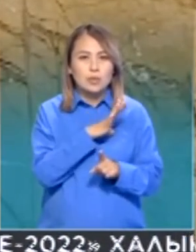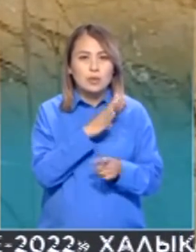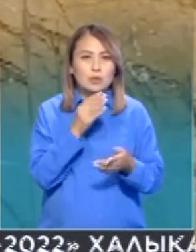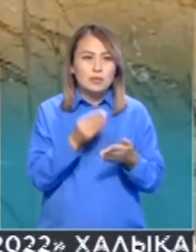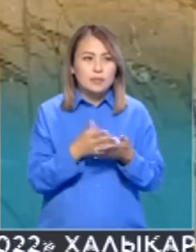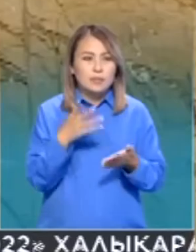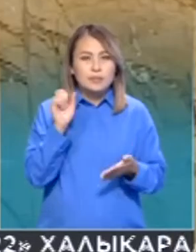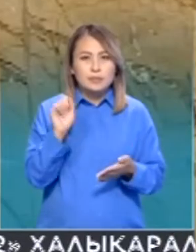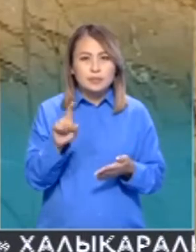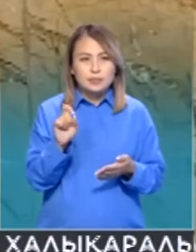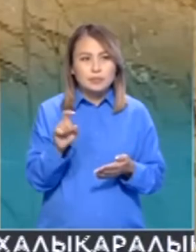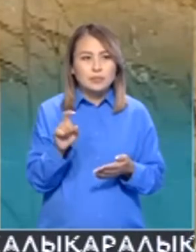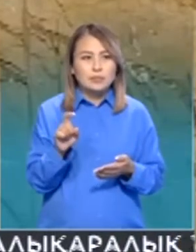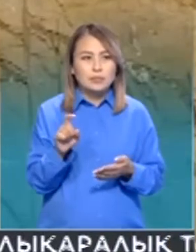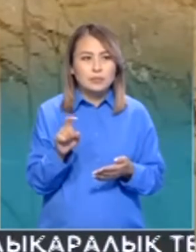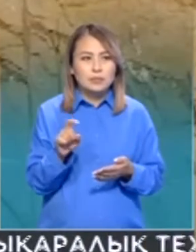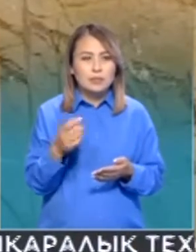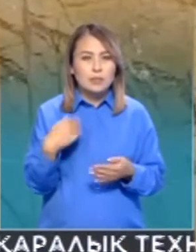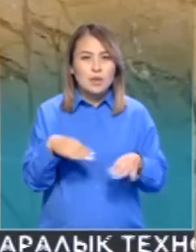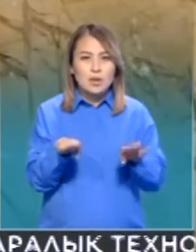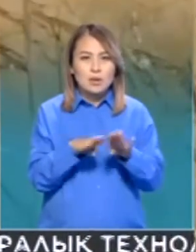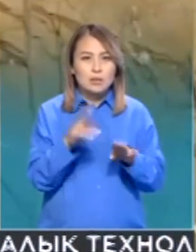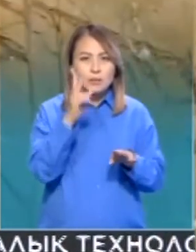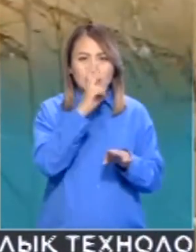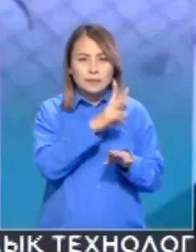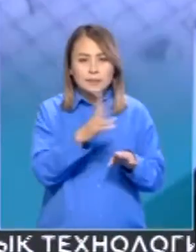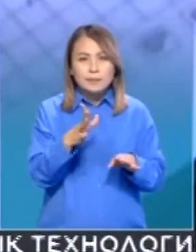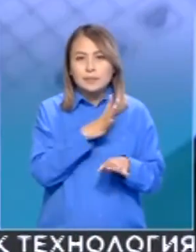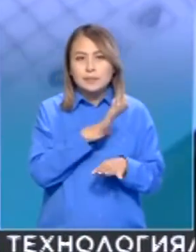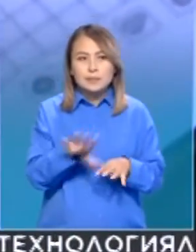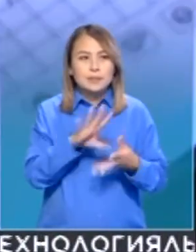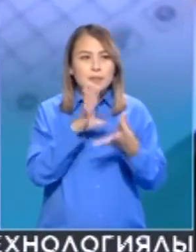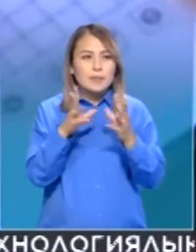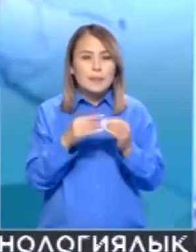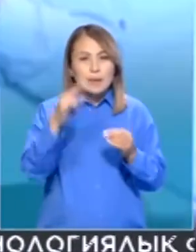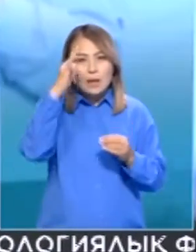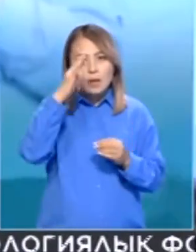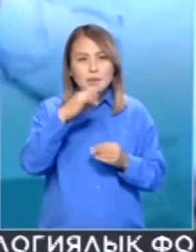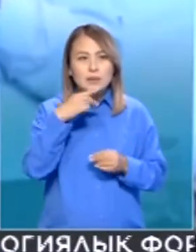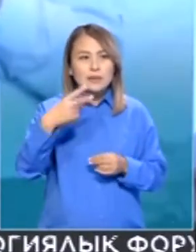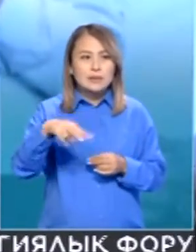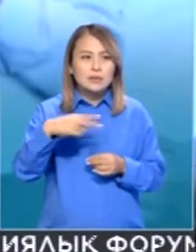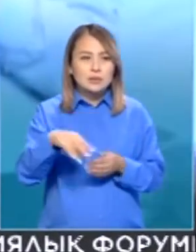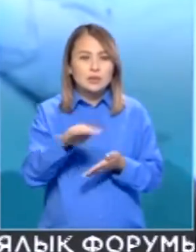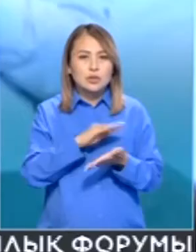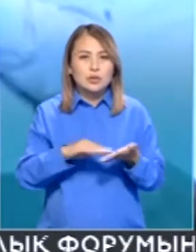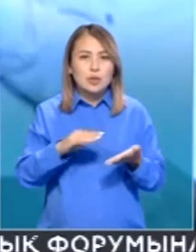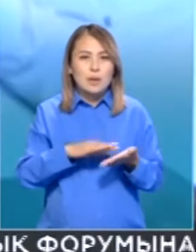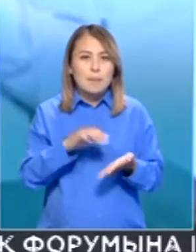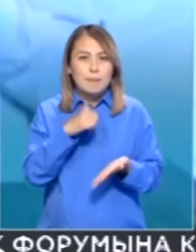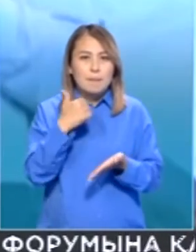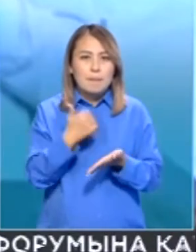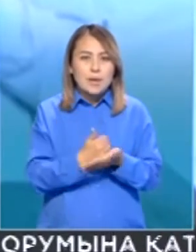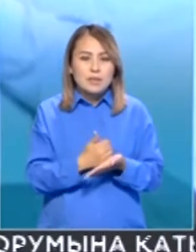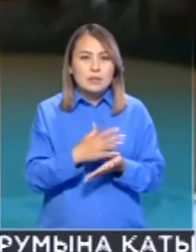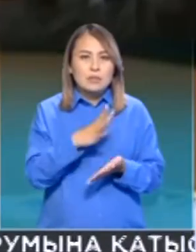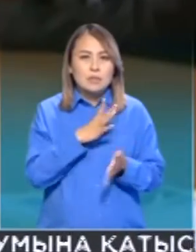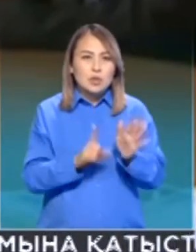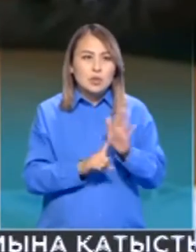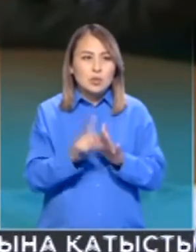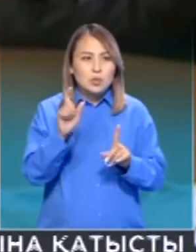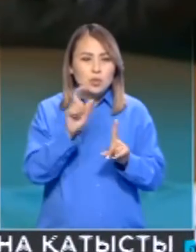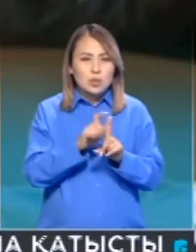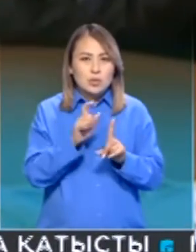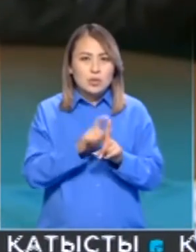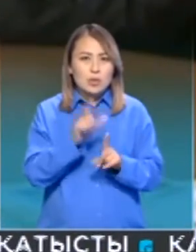Бұндай адамды мен көрген жоқпын, кездестірген жоқпын. Қазақ әдебиетінің қызыл жебесі, баспасөзіміздің байрағы болған